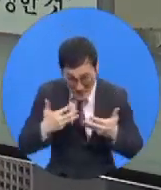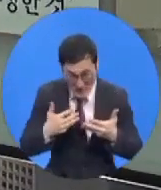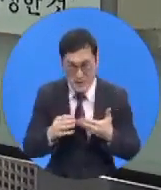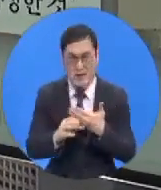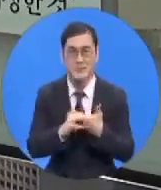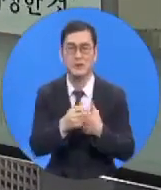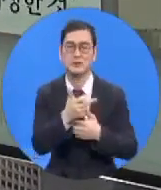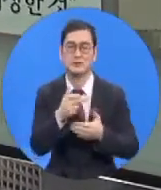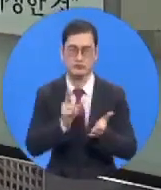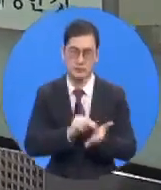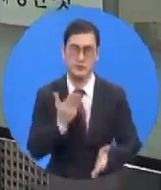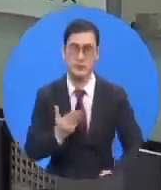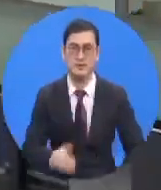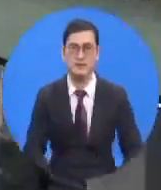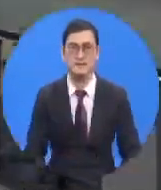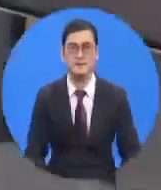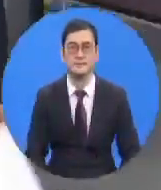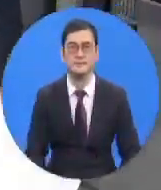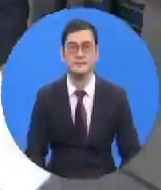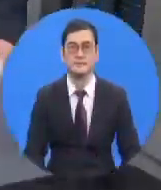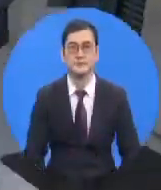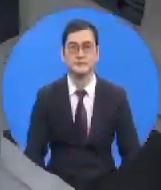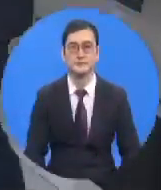지금까지 신문 읽어준 남자였습니다.